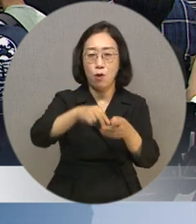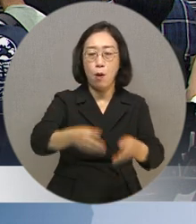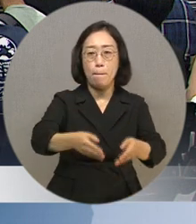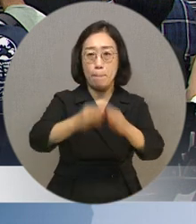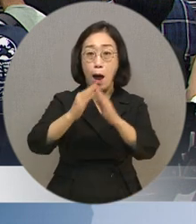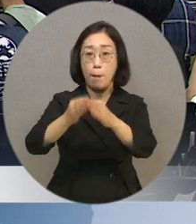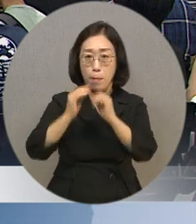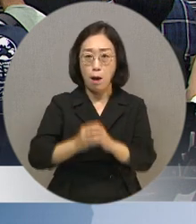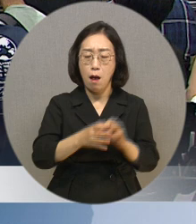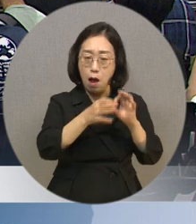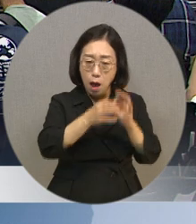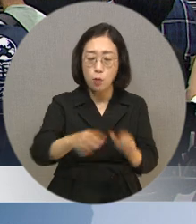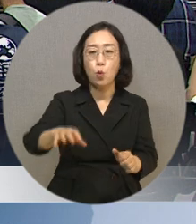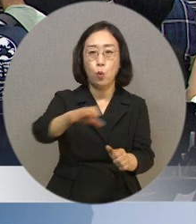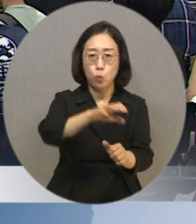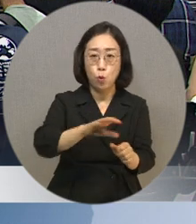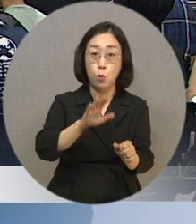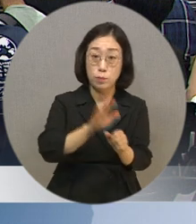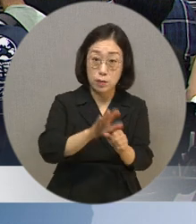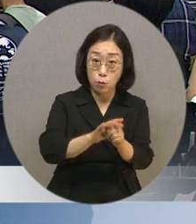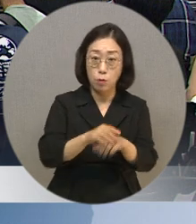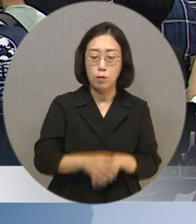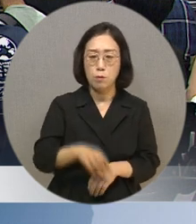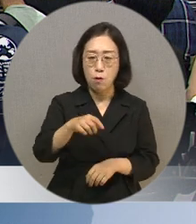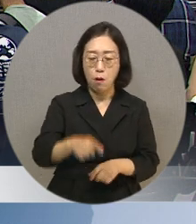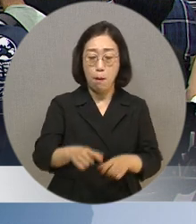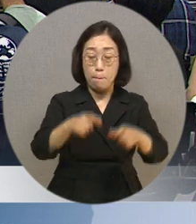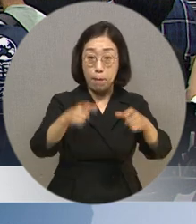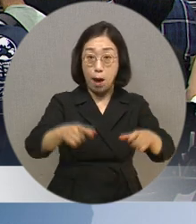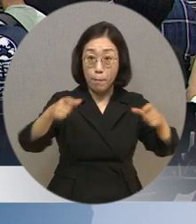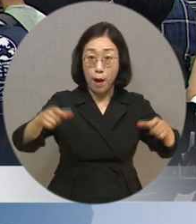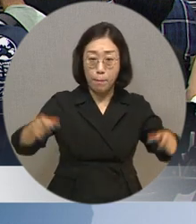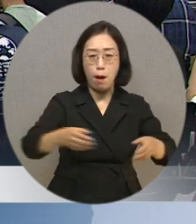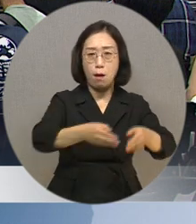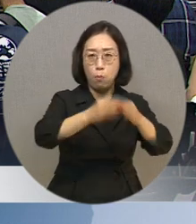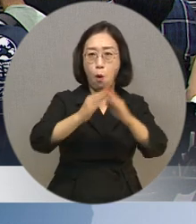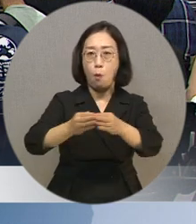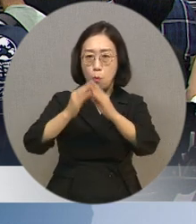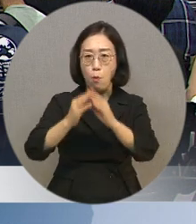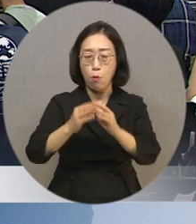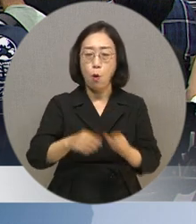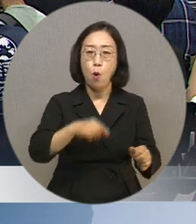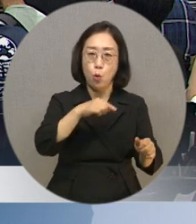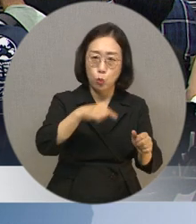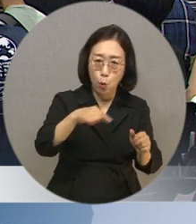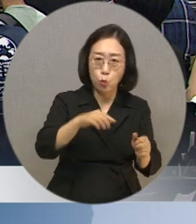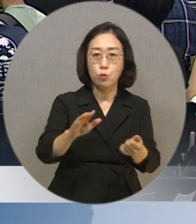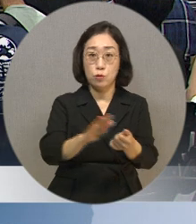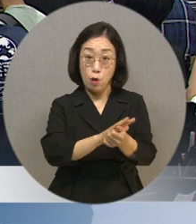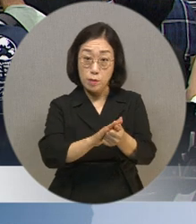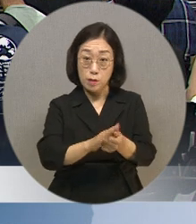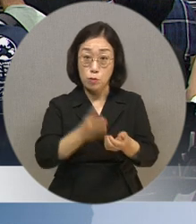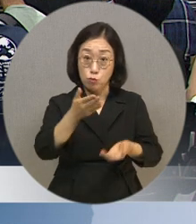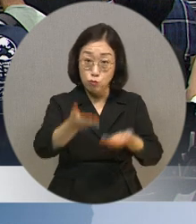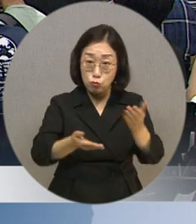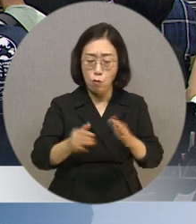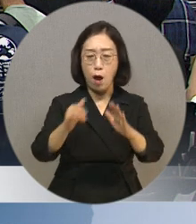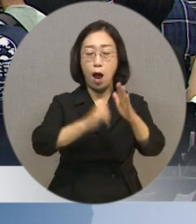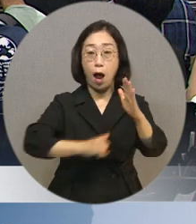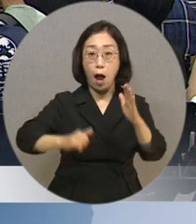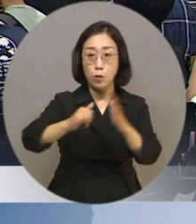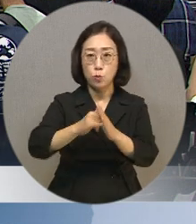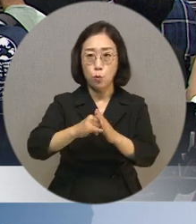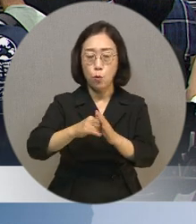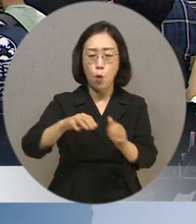돌봄과 지원을 위해 시설을 지속적으로 확대한 결과인데요 다양한 교육 서비스를 제공해 가족의 돌봄